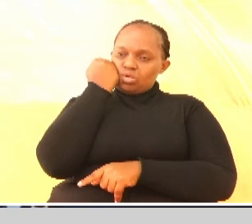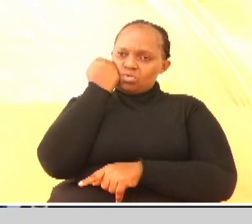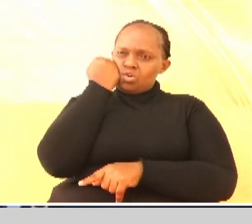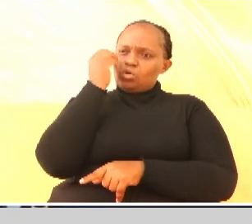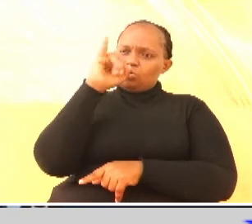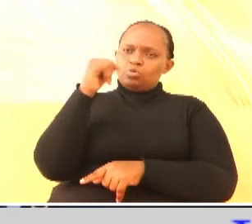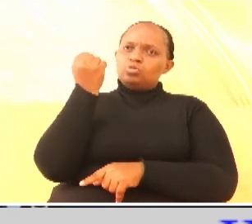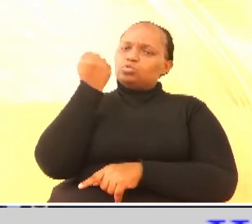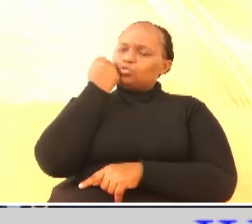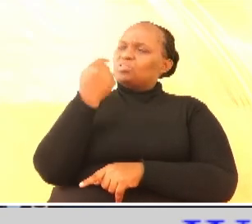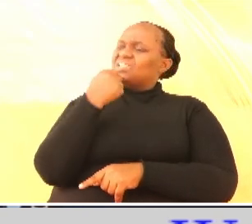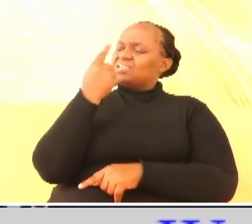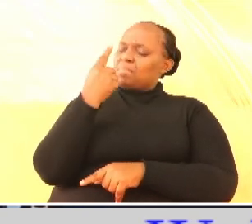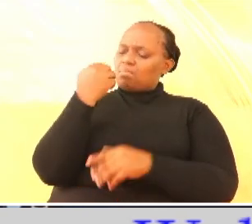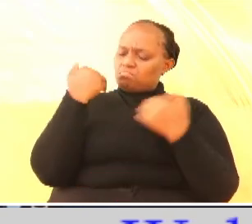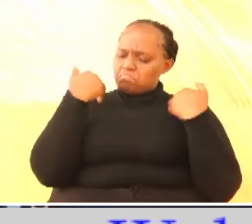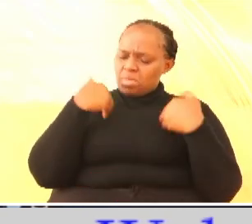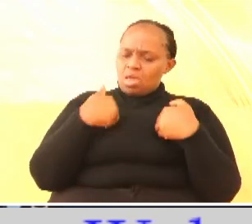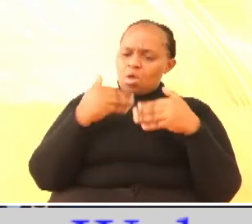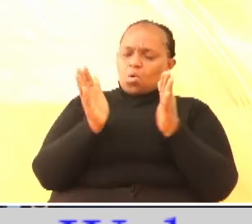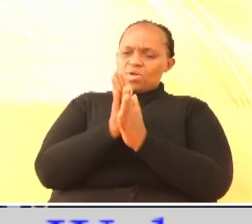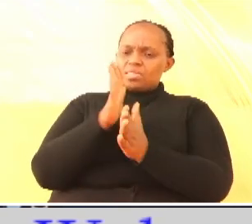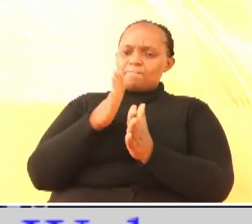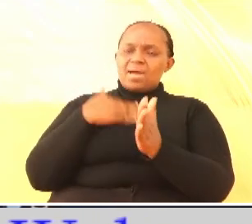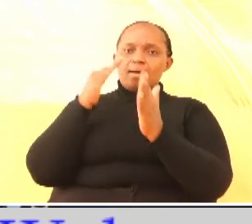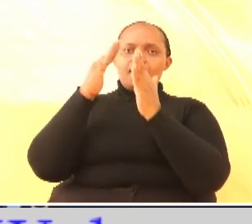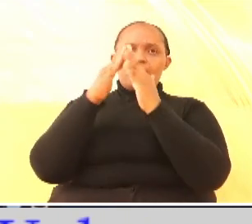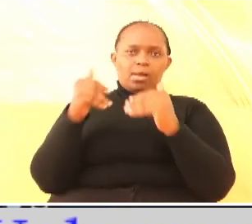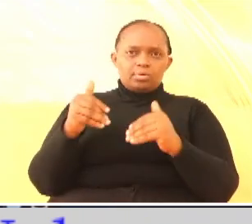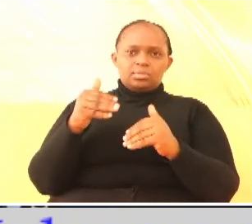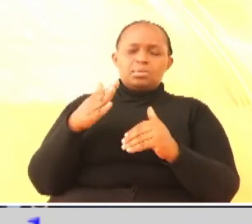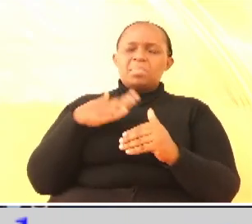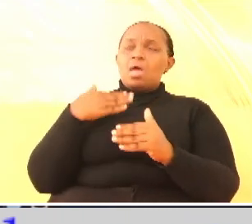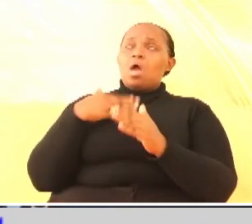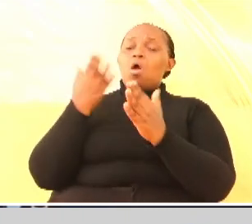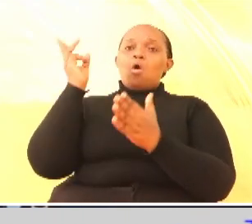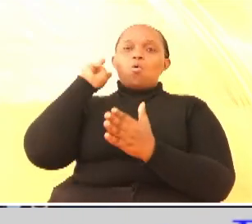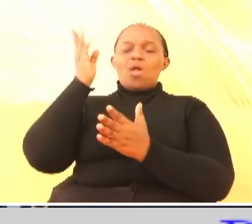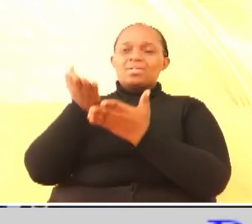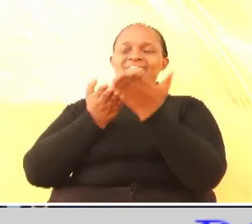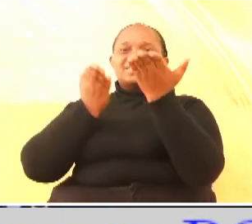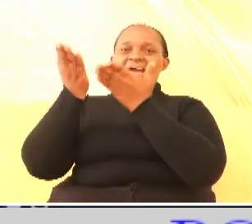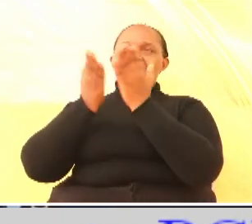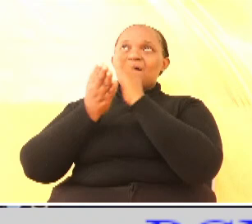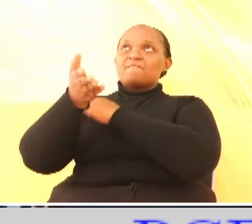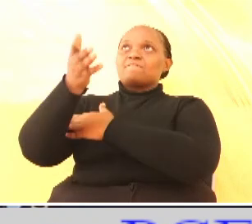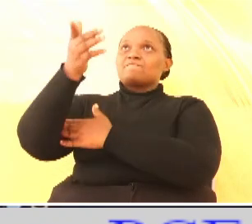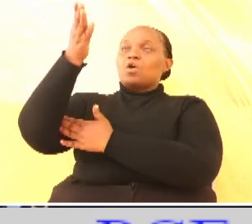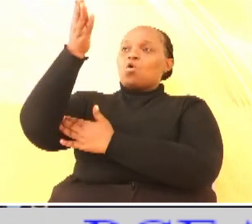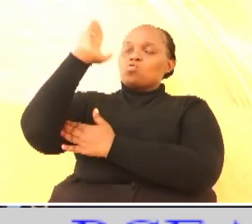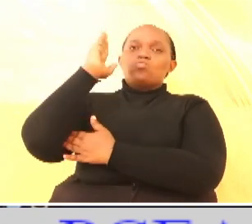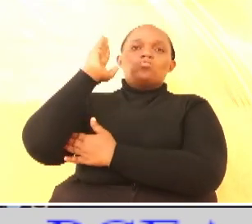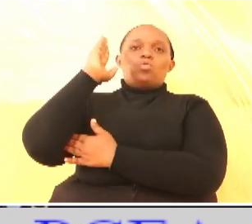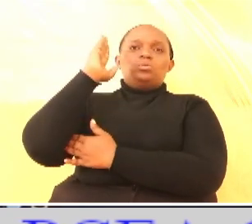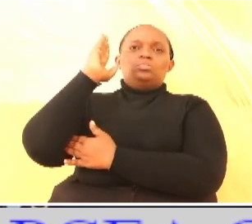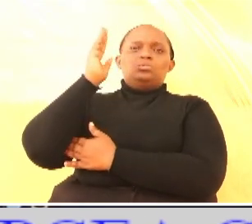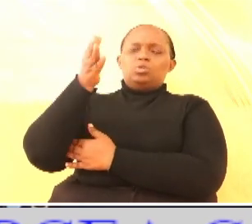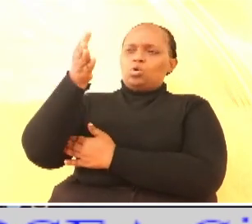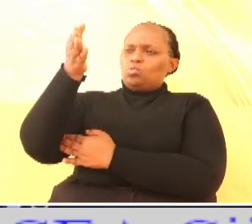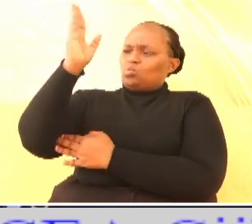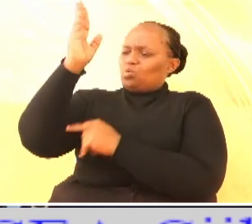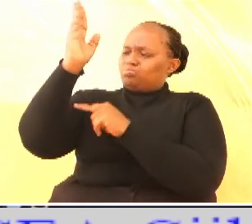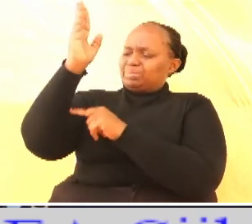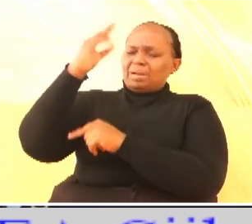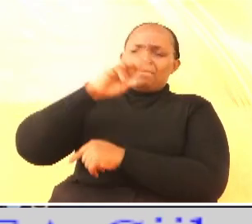nita mtumikia Bwana. Mungu huyu wa agano. Mungu huyu wa